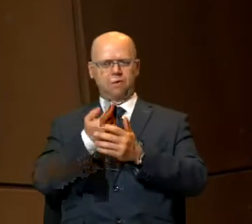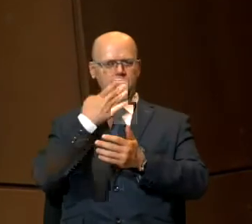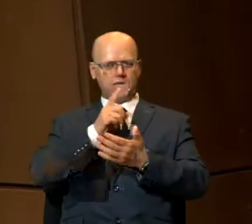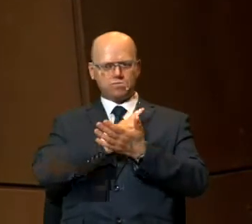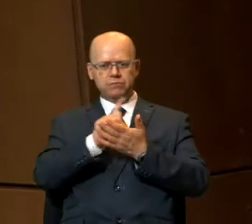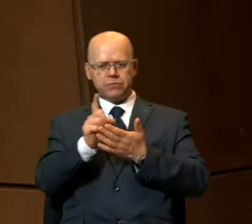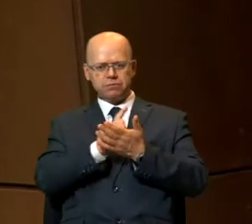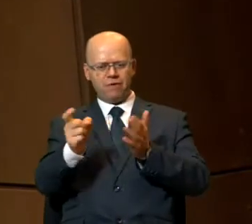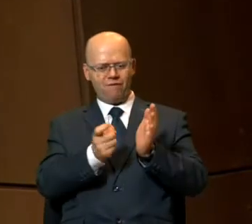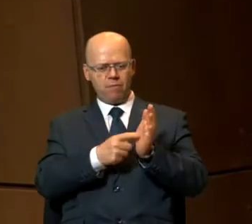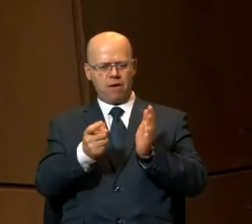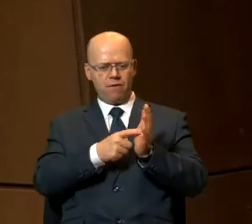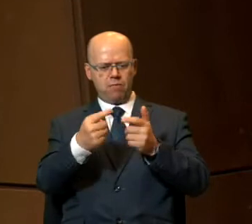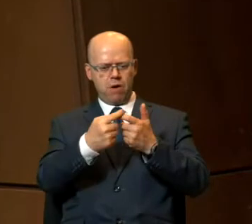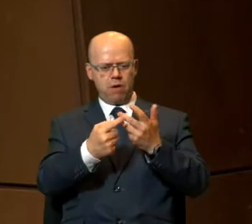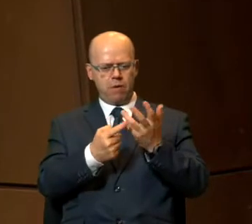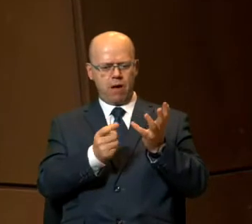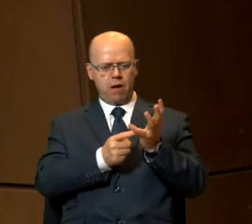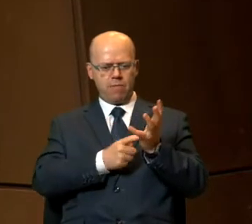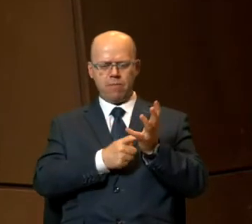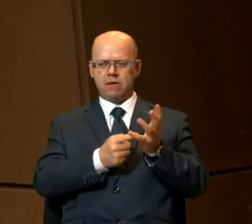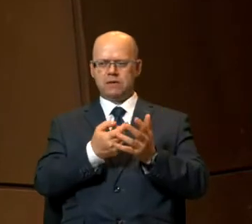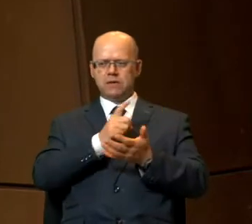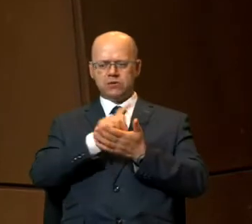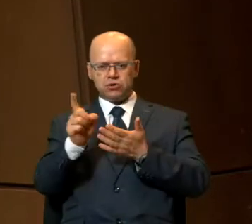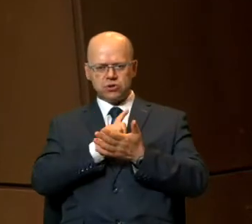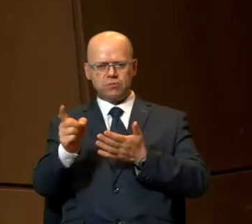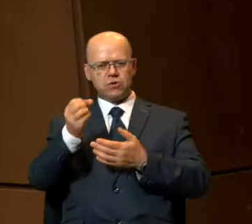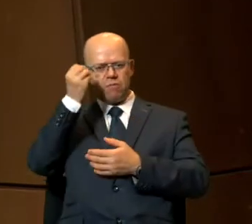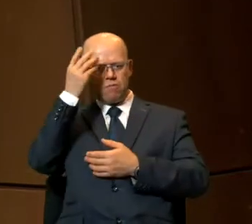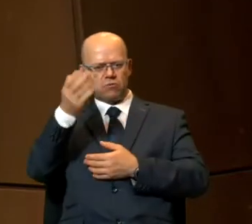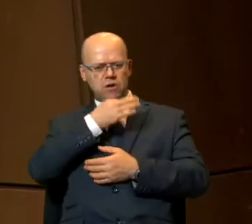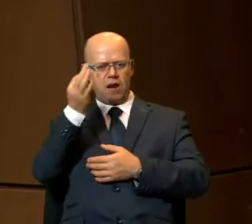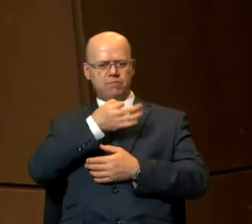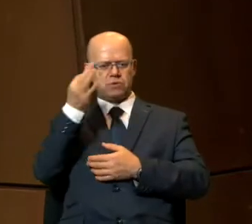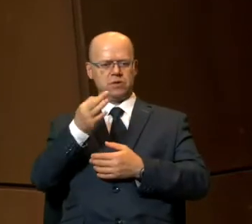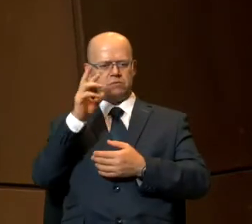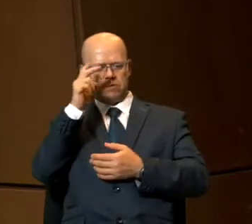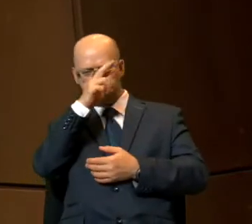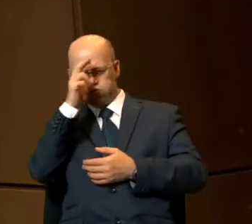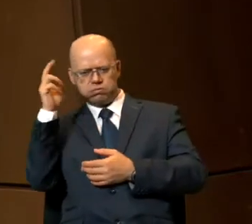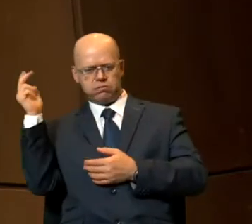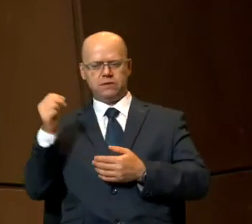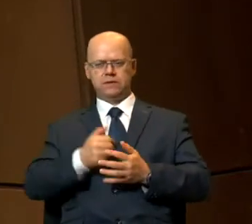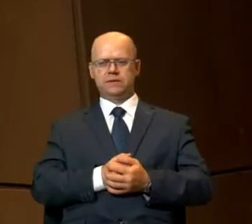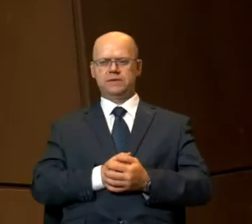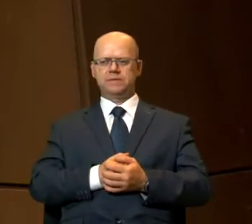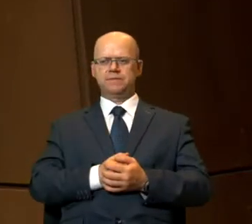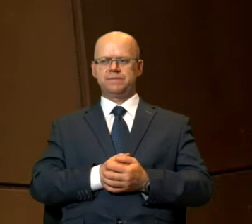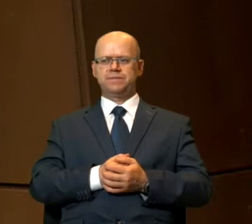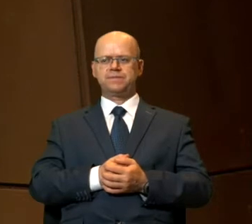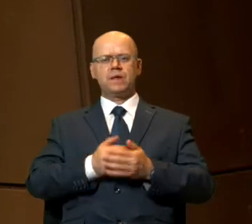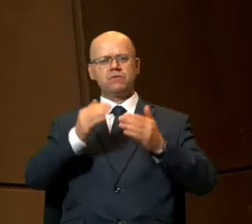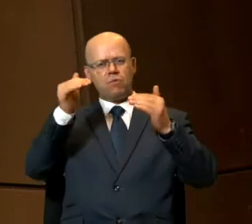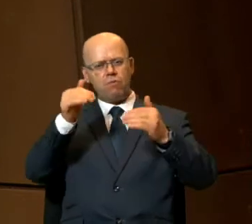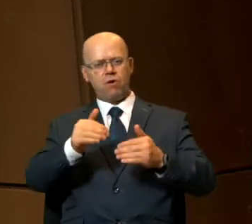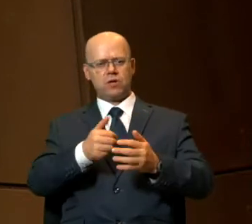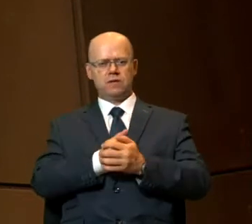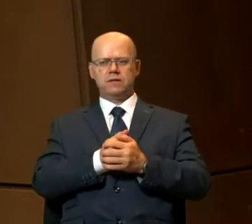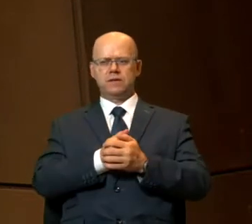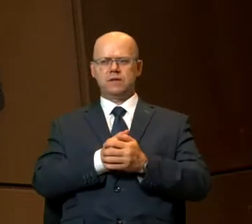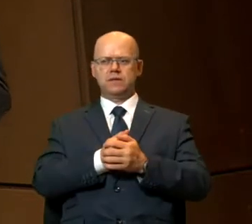agresywni wobec siebie samych. Muszę być szybszy, mądrzejszy, bystrzejszy. I może to, jak